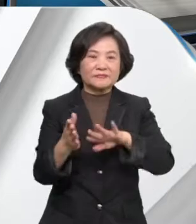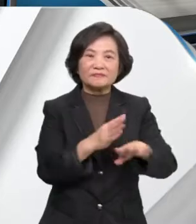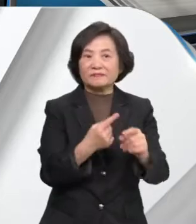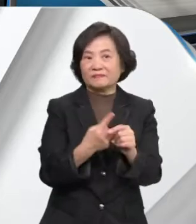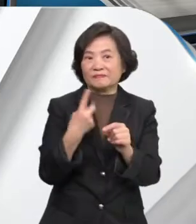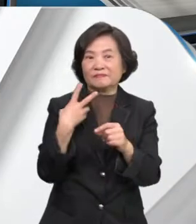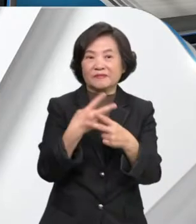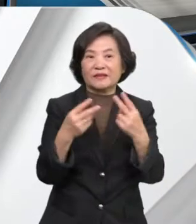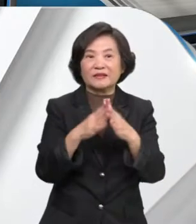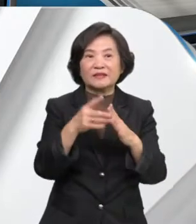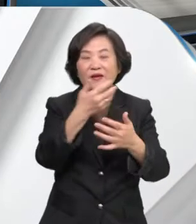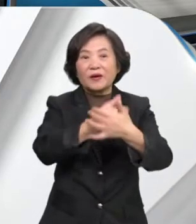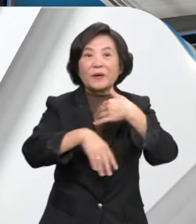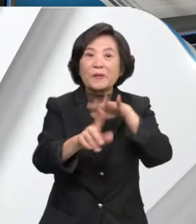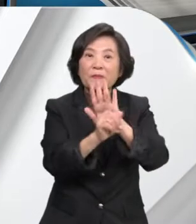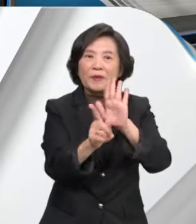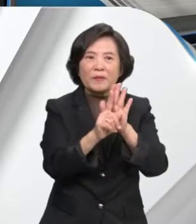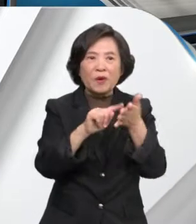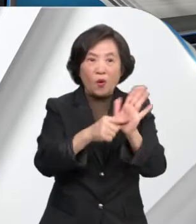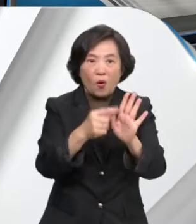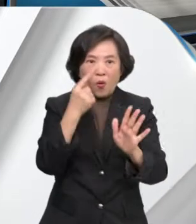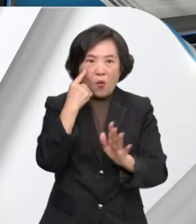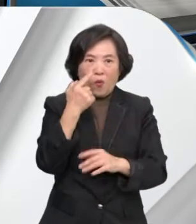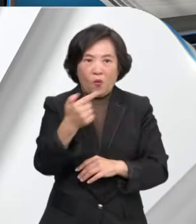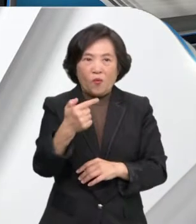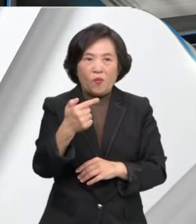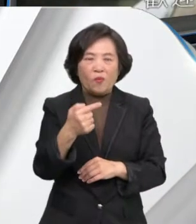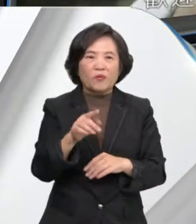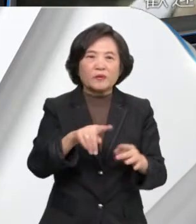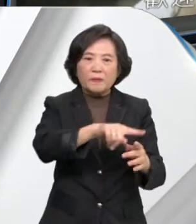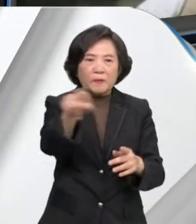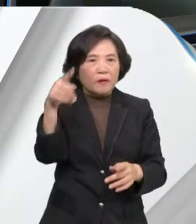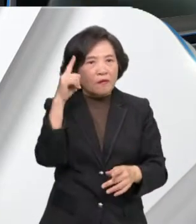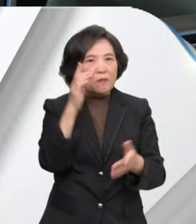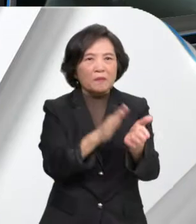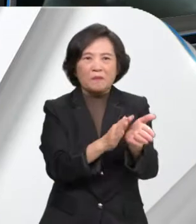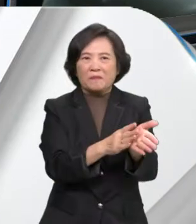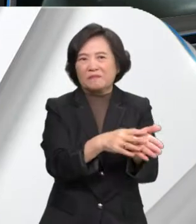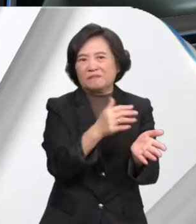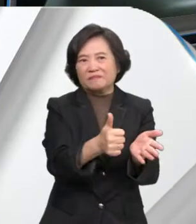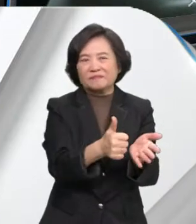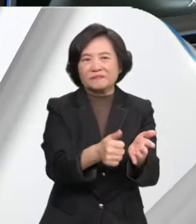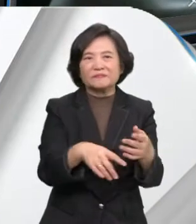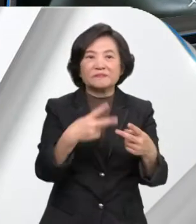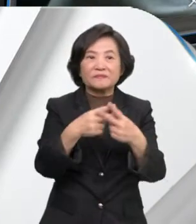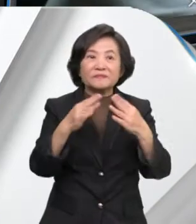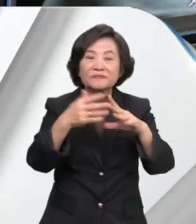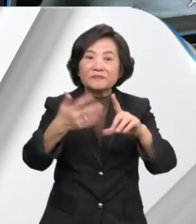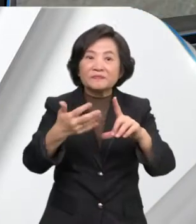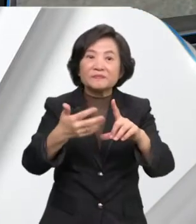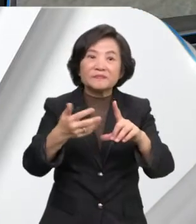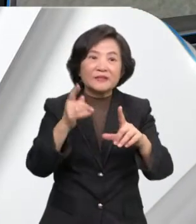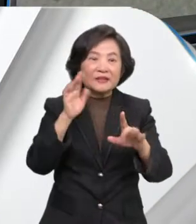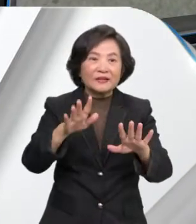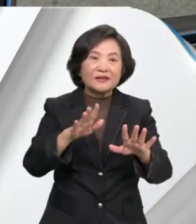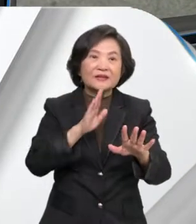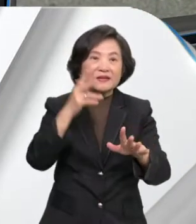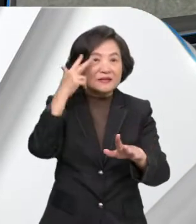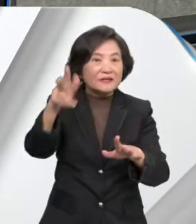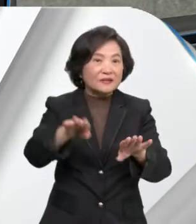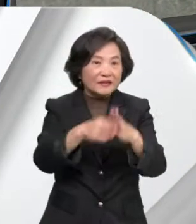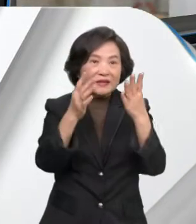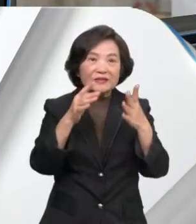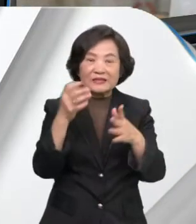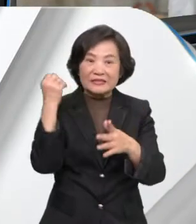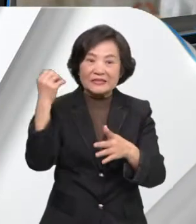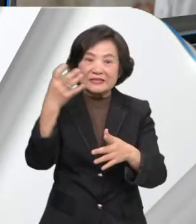过去两几年，客家牛上客的表现，近来近大眼，也受到外界当好的评价。客家田区的下个礼拜开